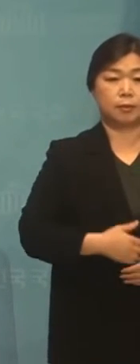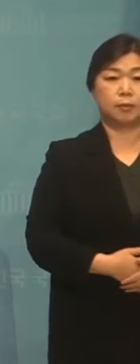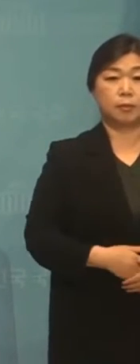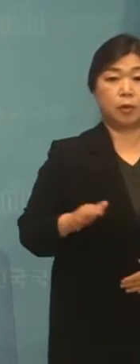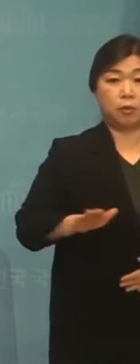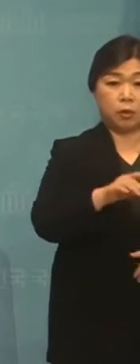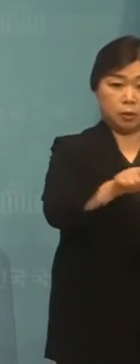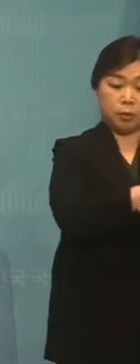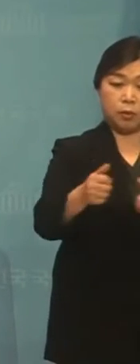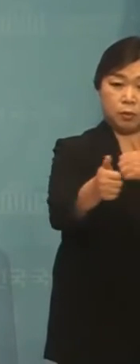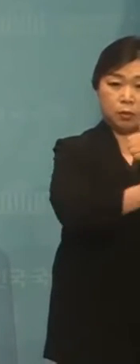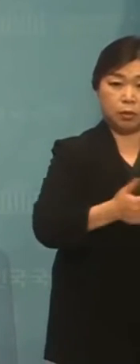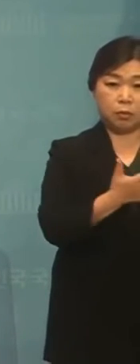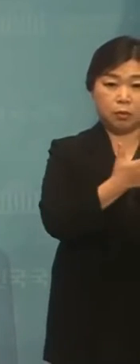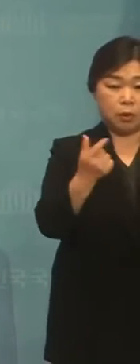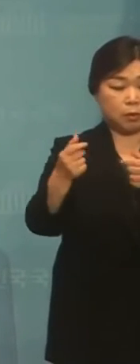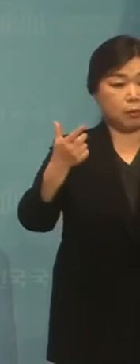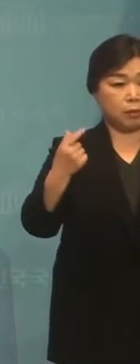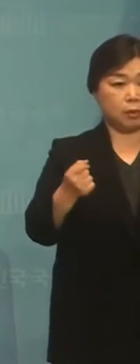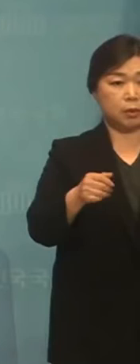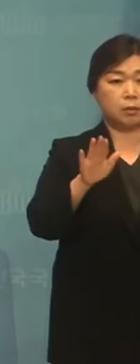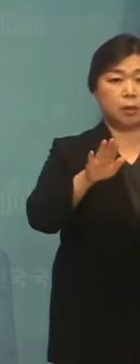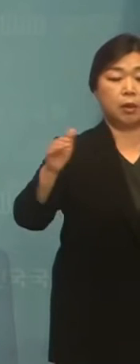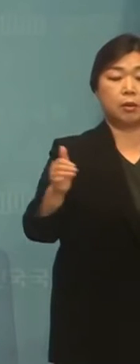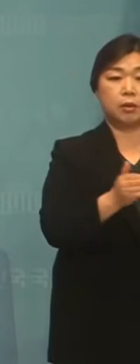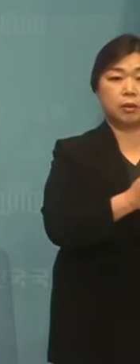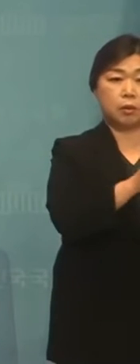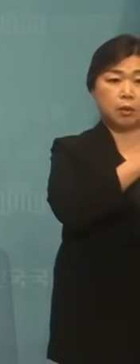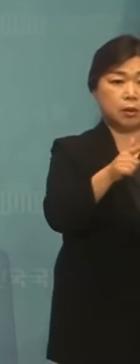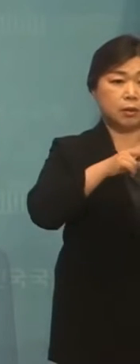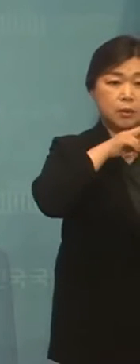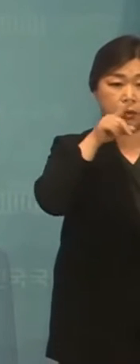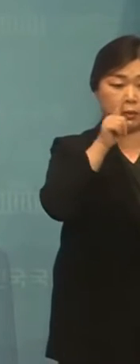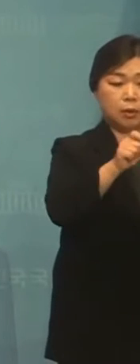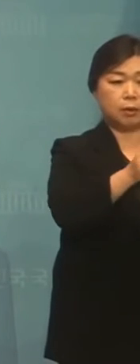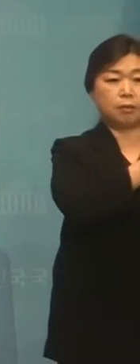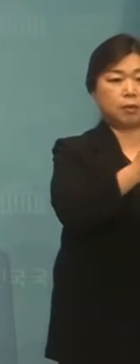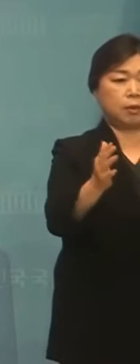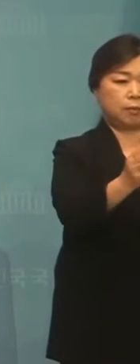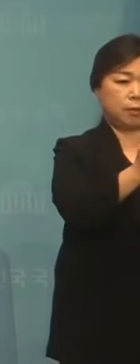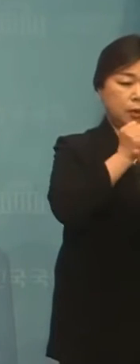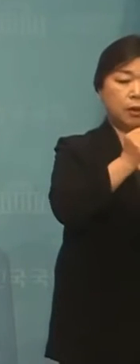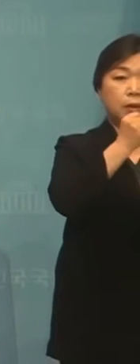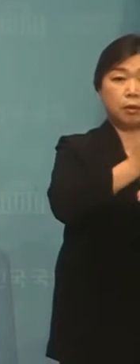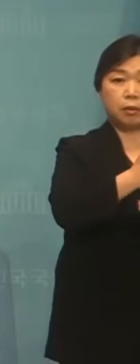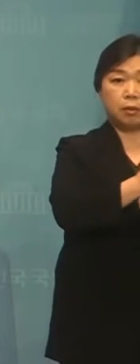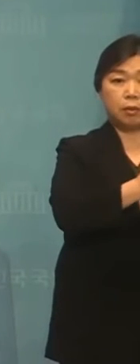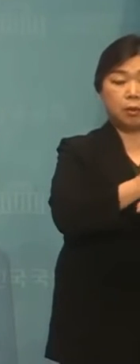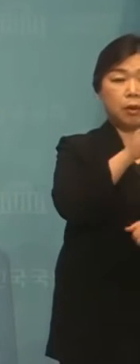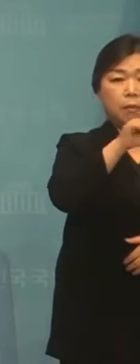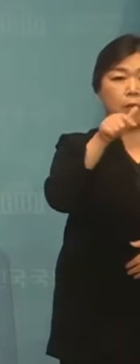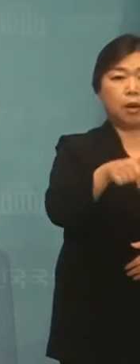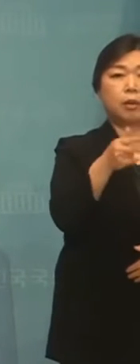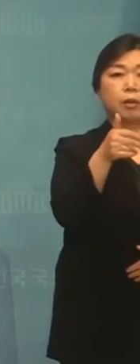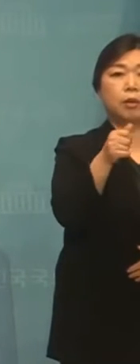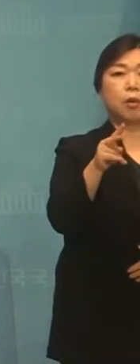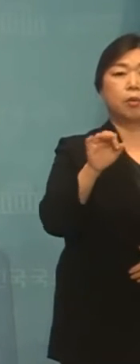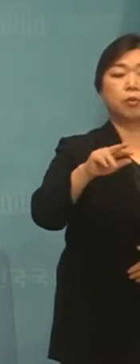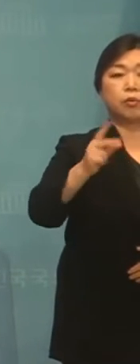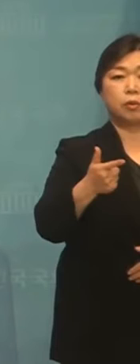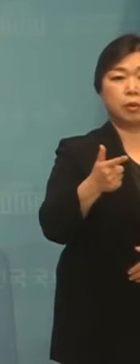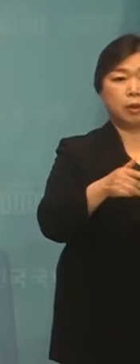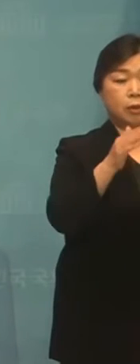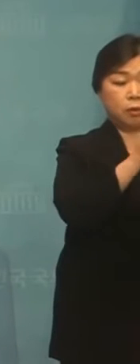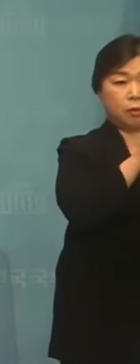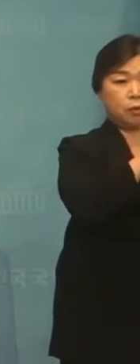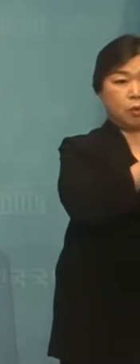저희 특위는 지금까지 각 후보에게 제기된 각종 의혹을 정리하여 박형준 후보 일가와